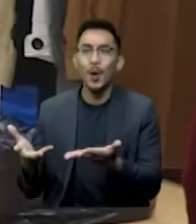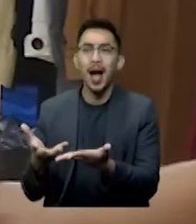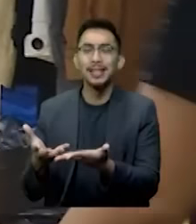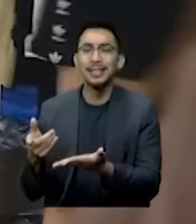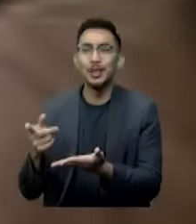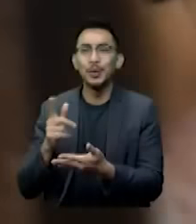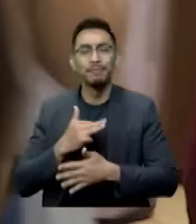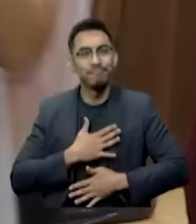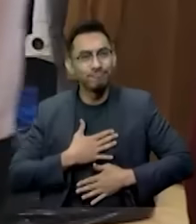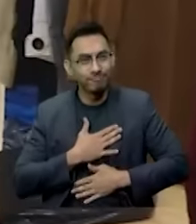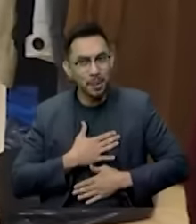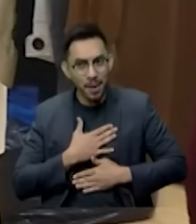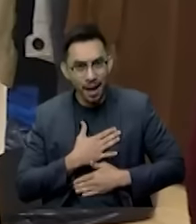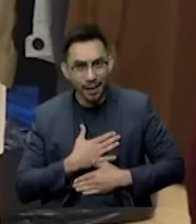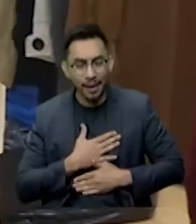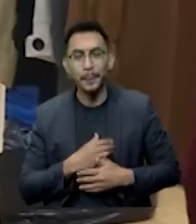nyaman.